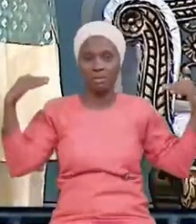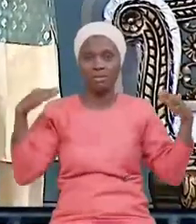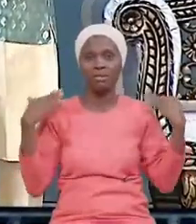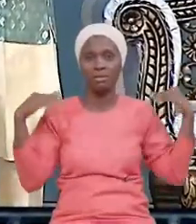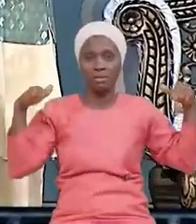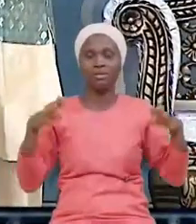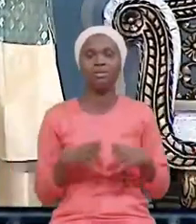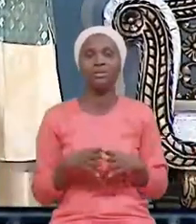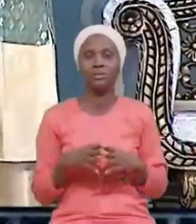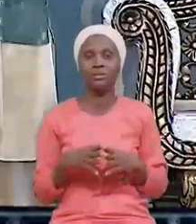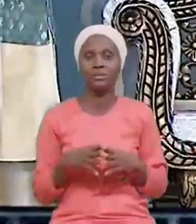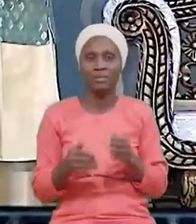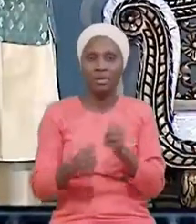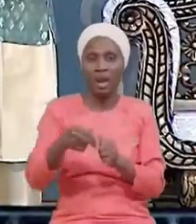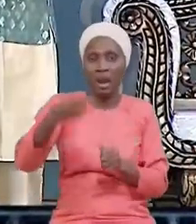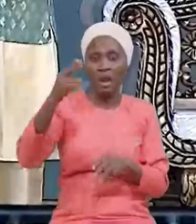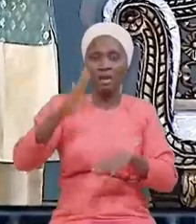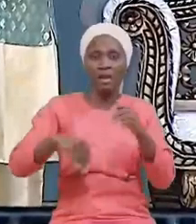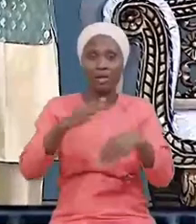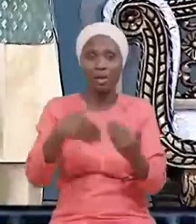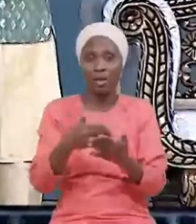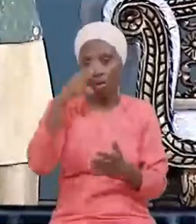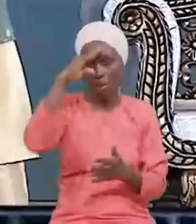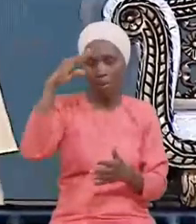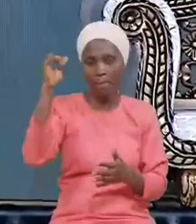Il est supérieur à tous les hommes.